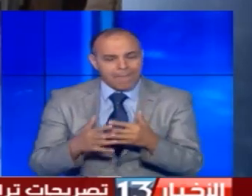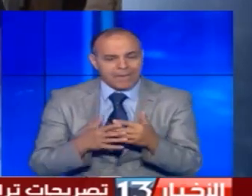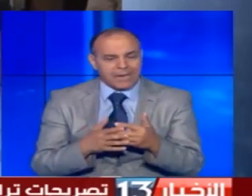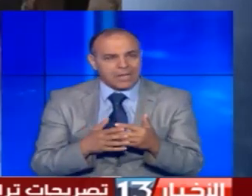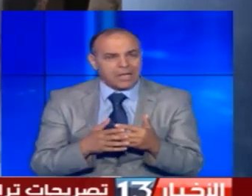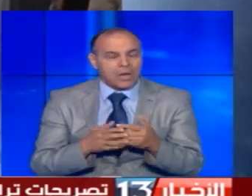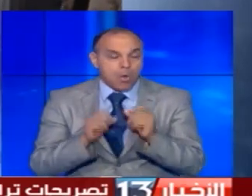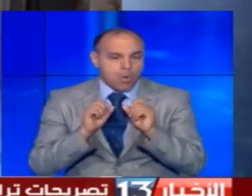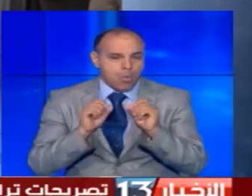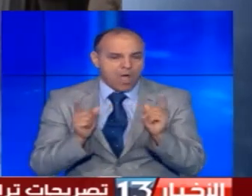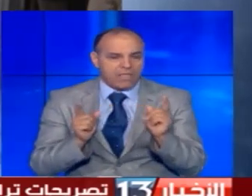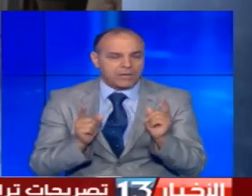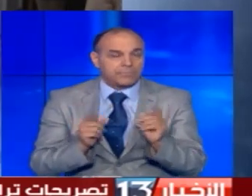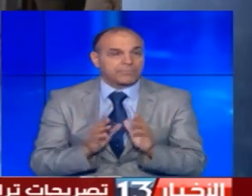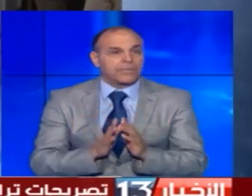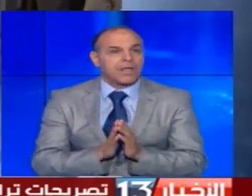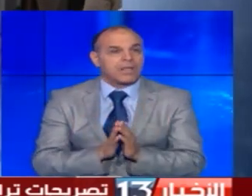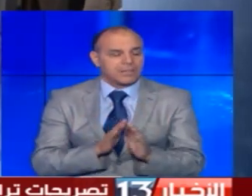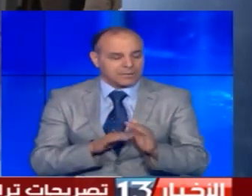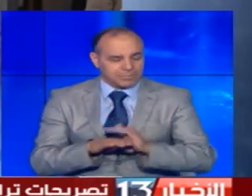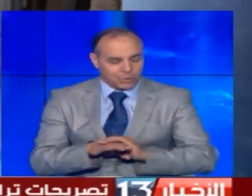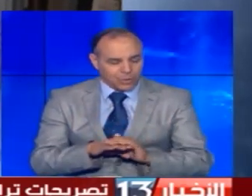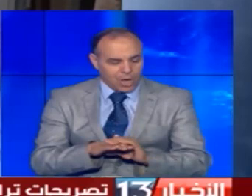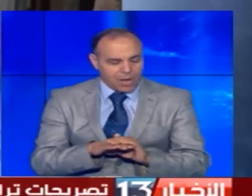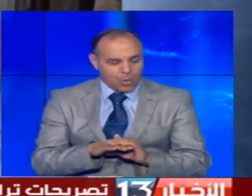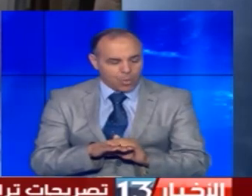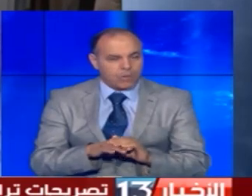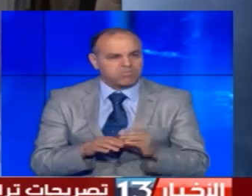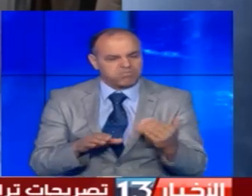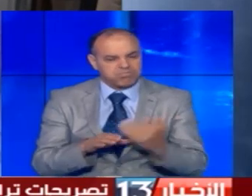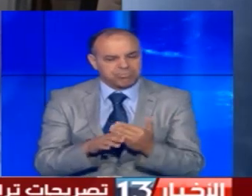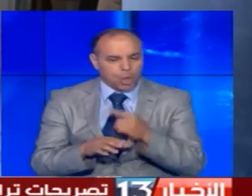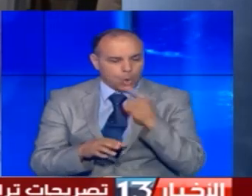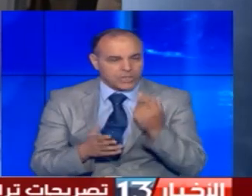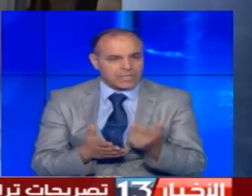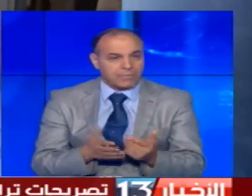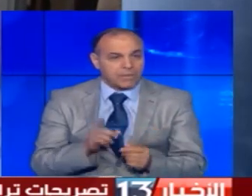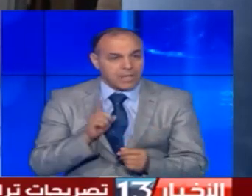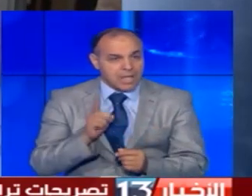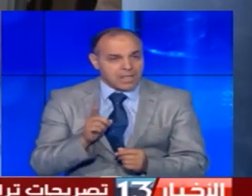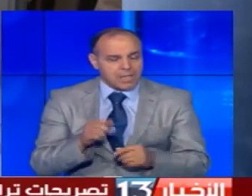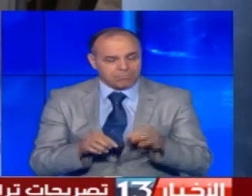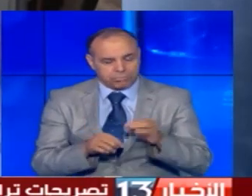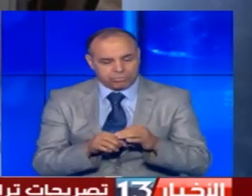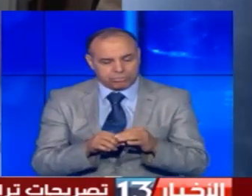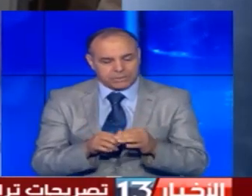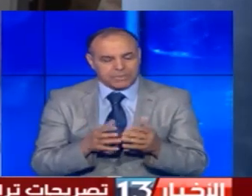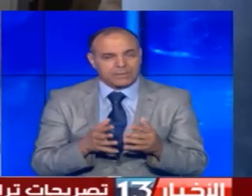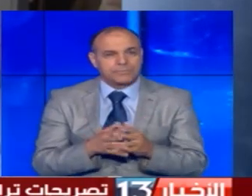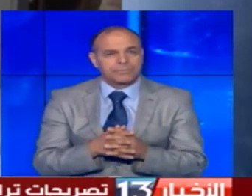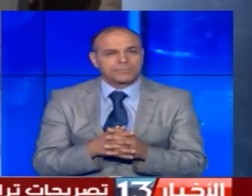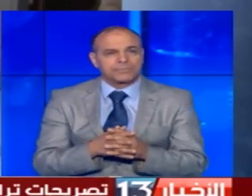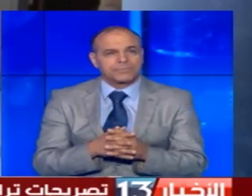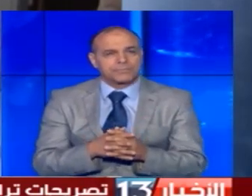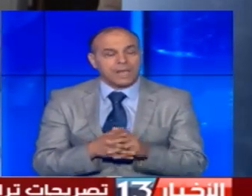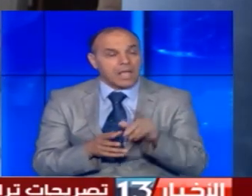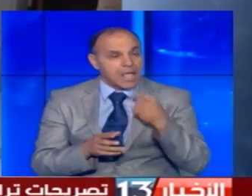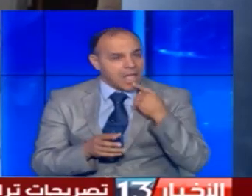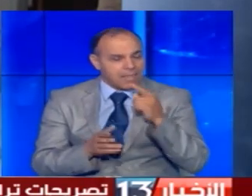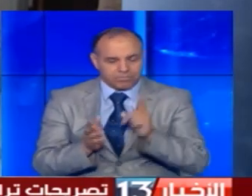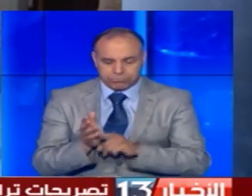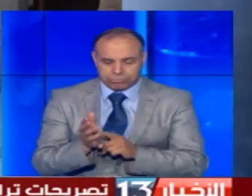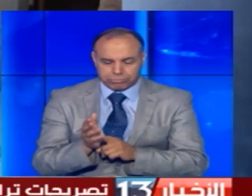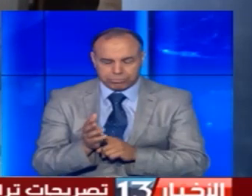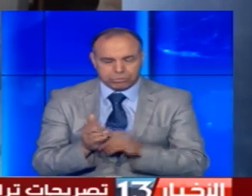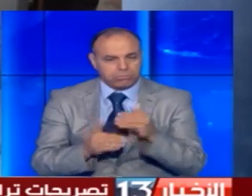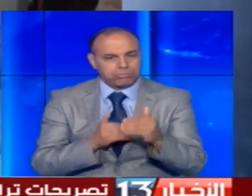واضحا فيما يتعلق ب حقيقه تدخل روسيا في هذه الانتخابات بذلك التاكيد على